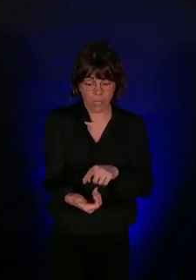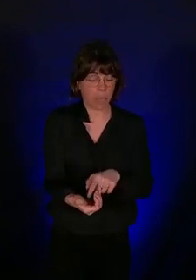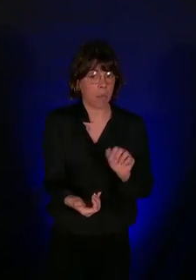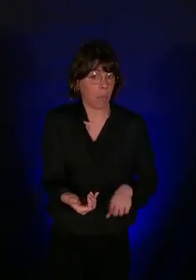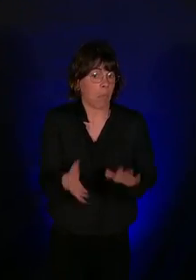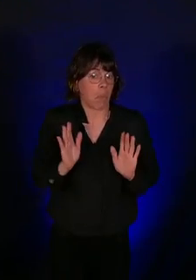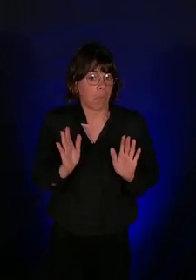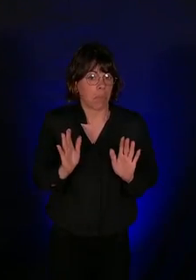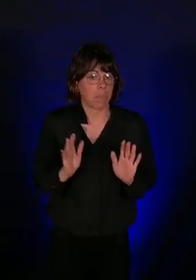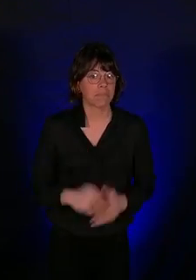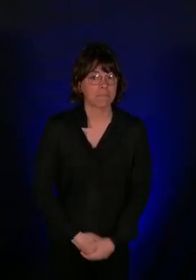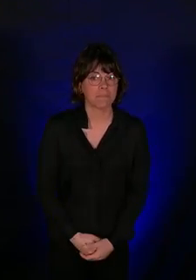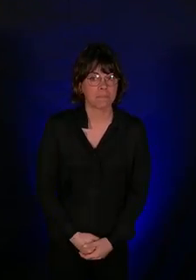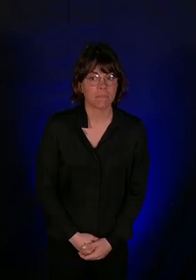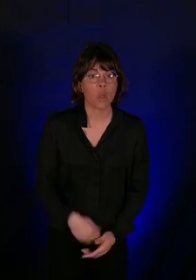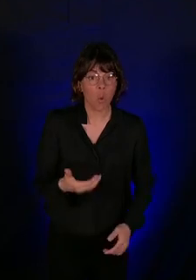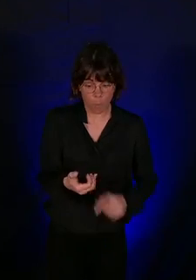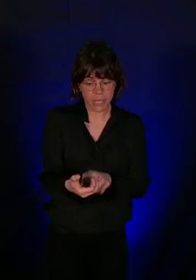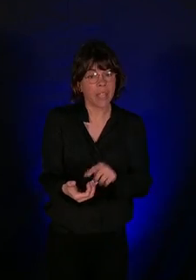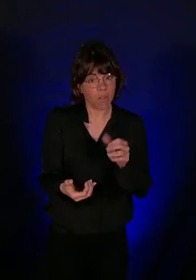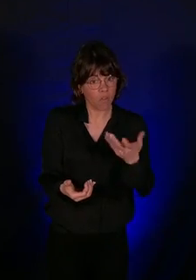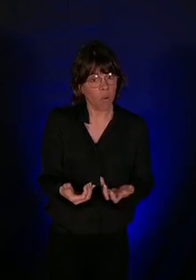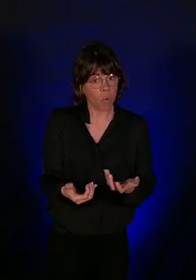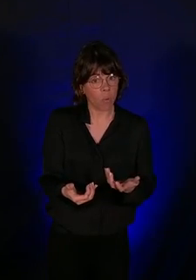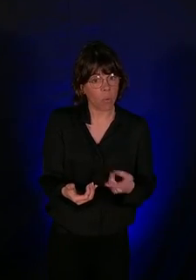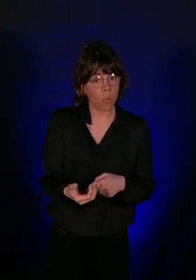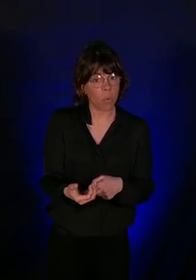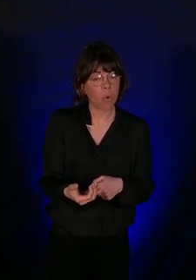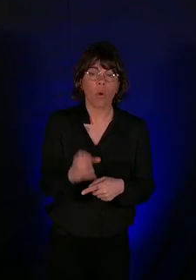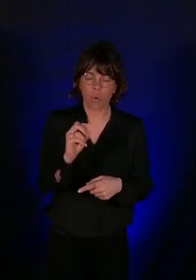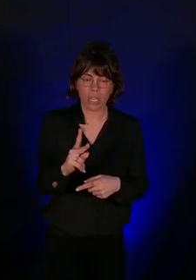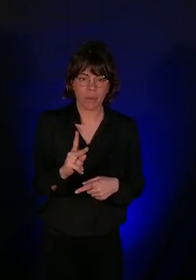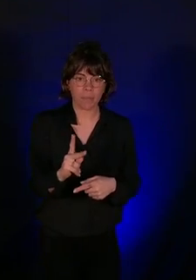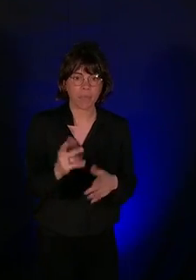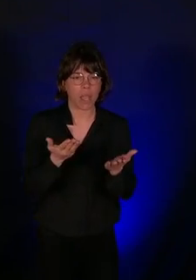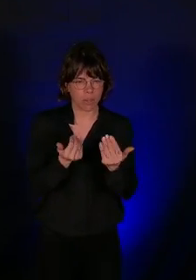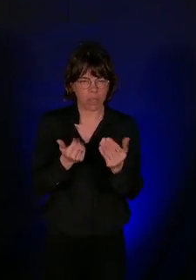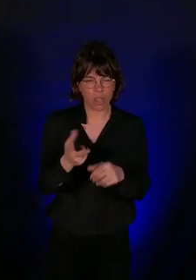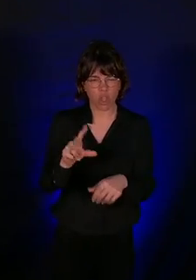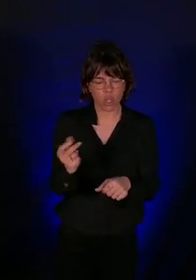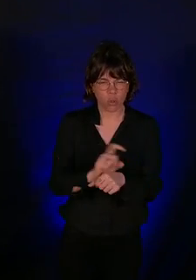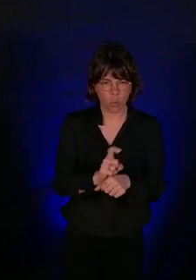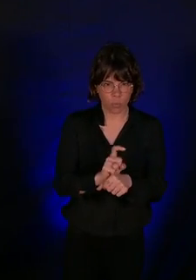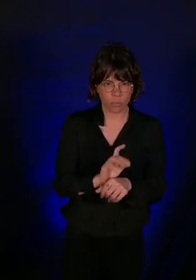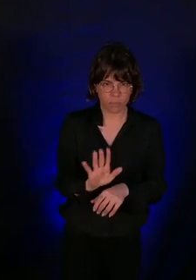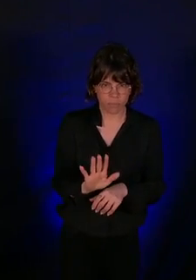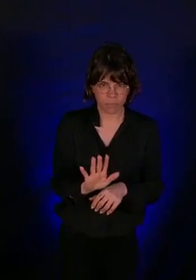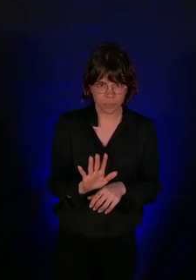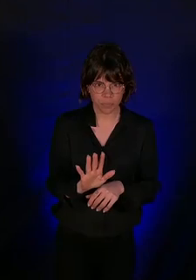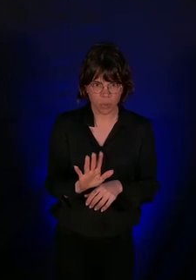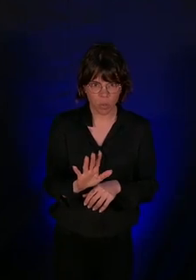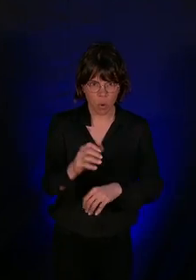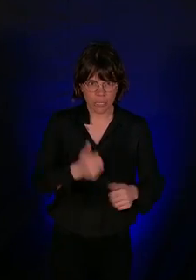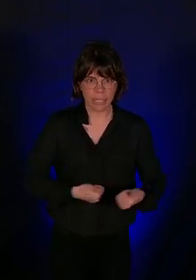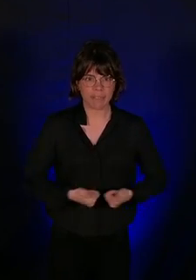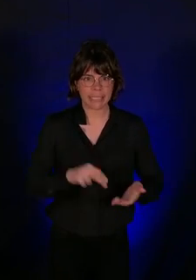voilà au boîtier alors au boîtier vous attendez 30 secondes que la régie puisse